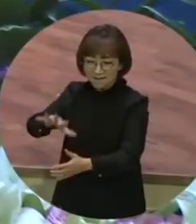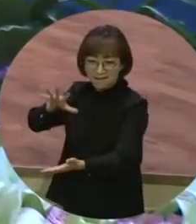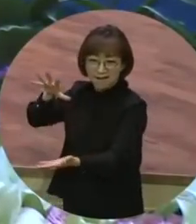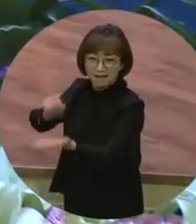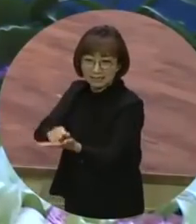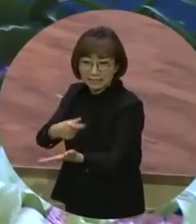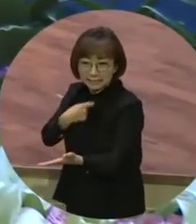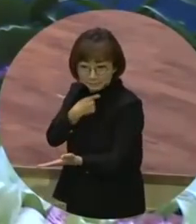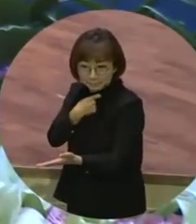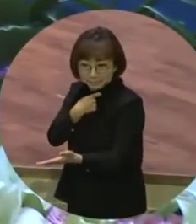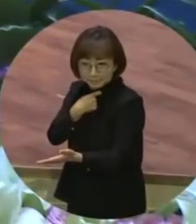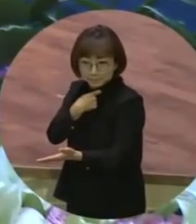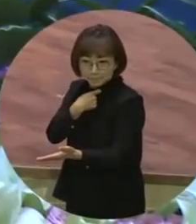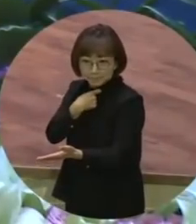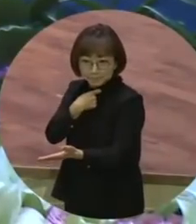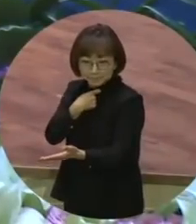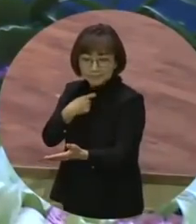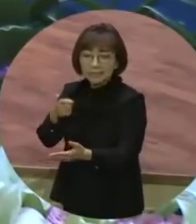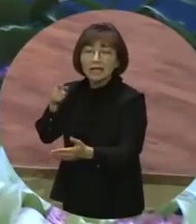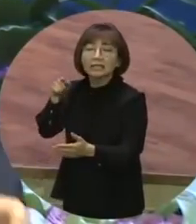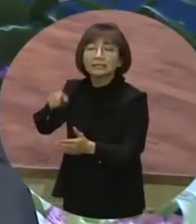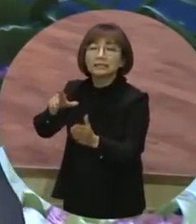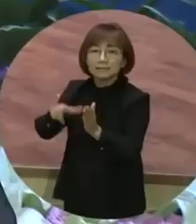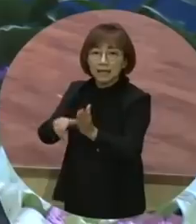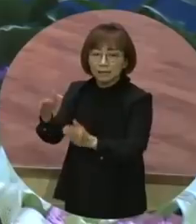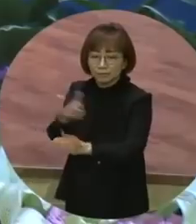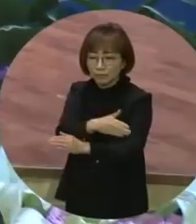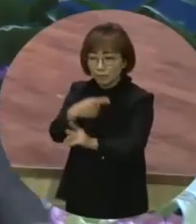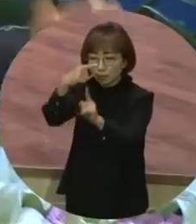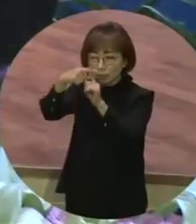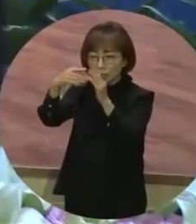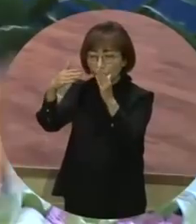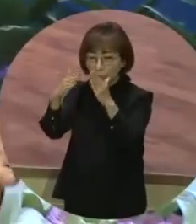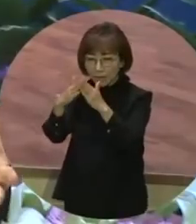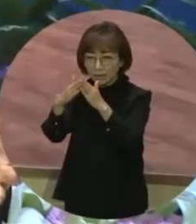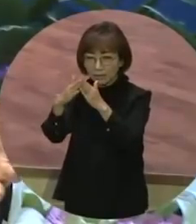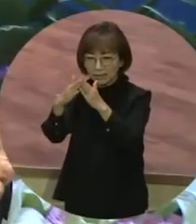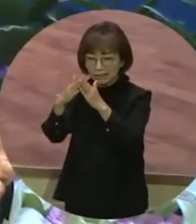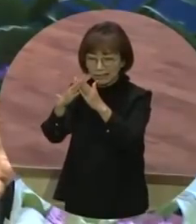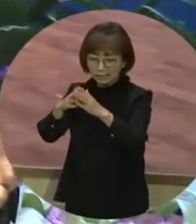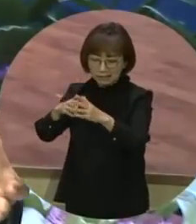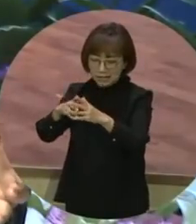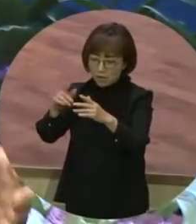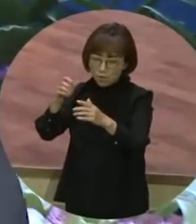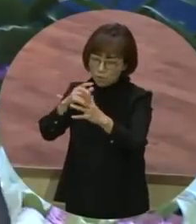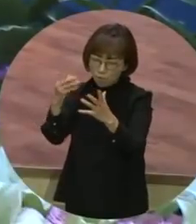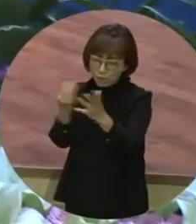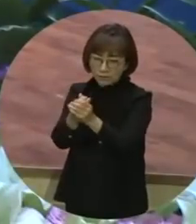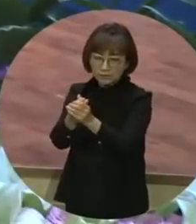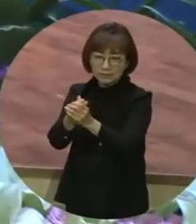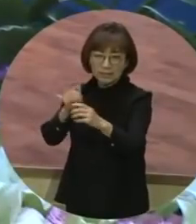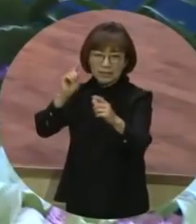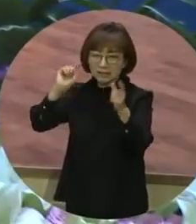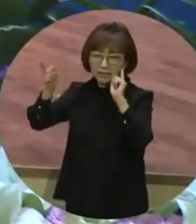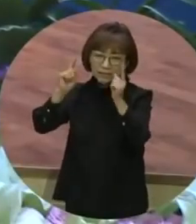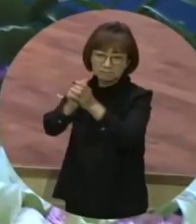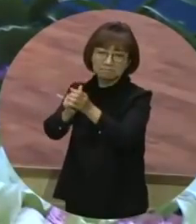되겠다라는 그 야망 때문에 그때부터 교회가 타락하기 시작한 거예요. 이 교총회가 결의하면 끝나는